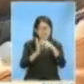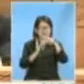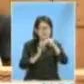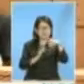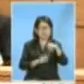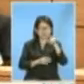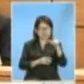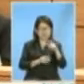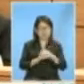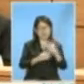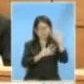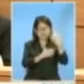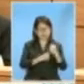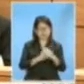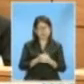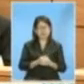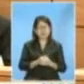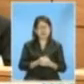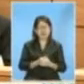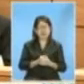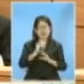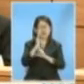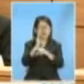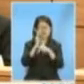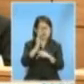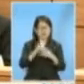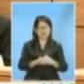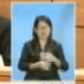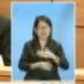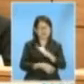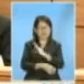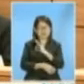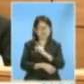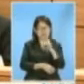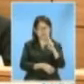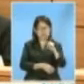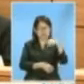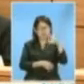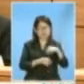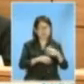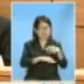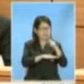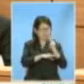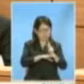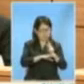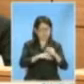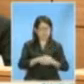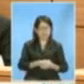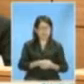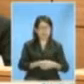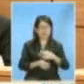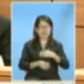ยประชาธิปัตย์จากจังหวัดชุมพรในฐานะสมาชิกรัฐสภาท่านประธานครับผ